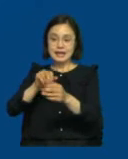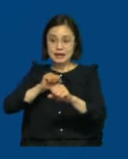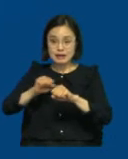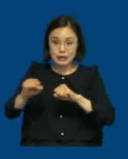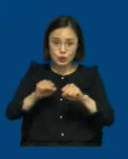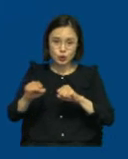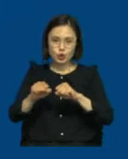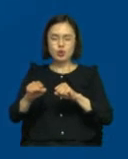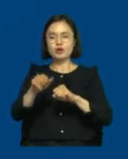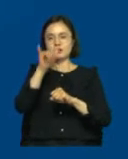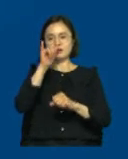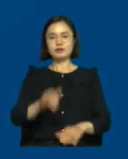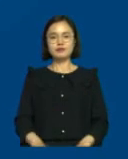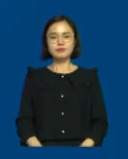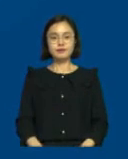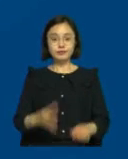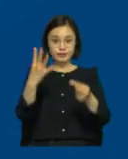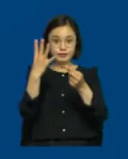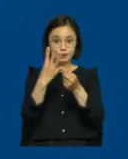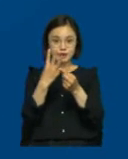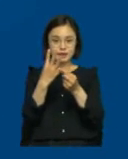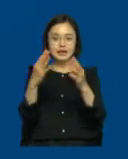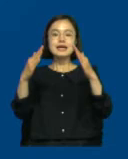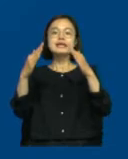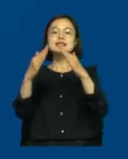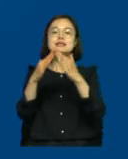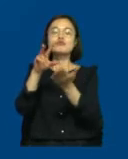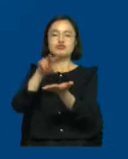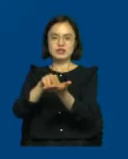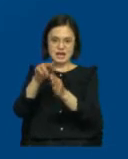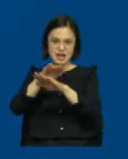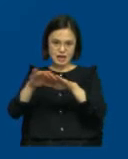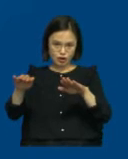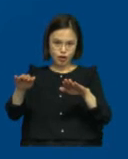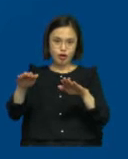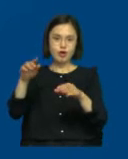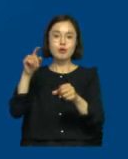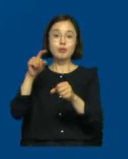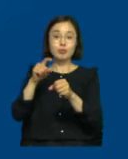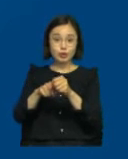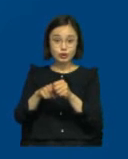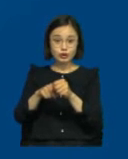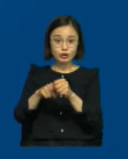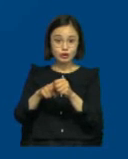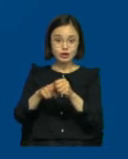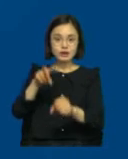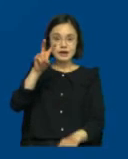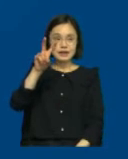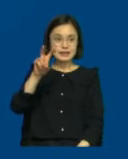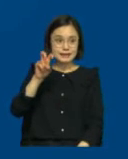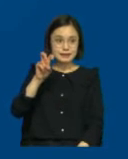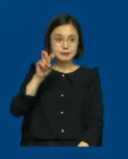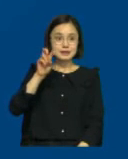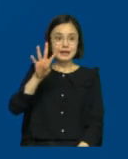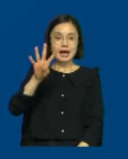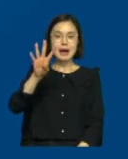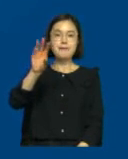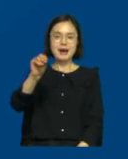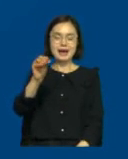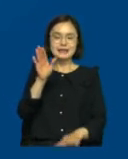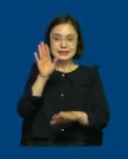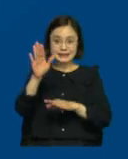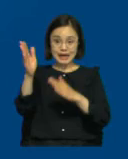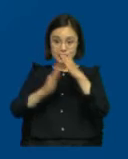약속입니다 넷째 주거문제 해결 입니다 240,000원 의 00 주택을 공급하겠다는 구상 입니다